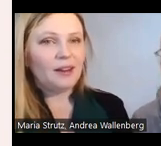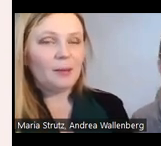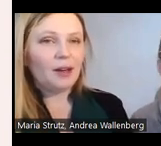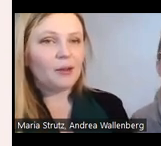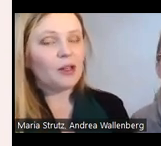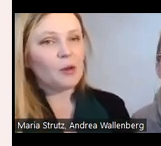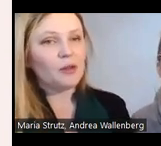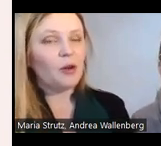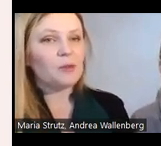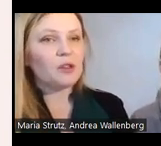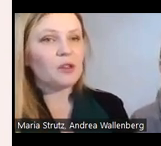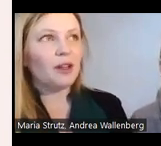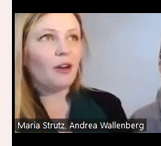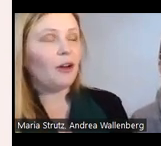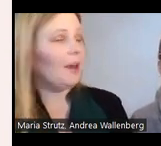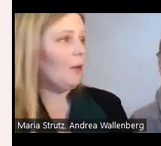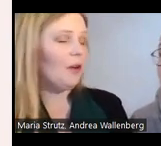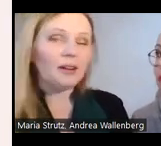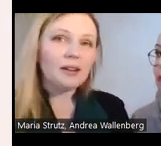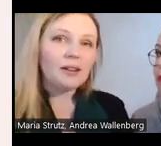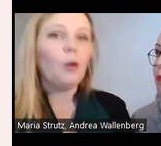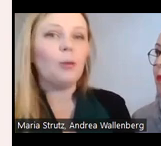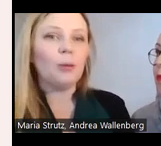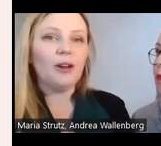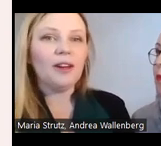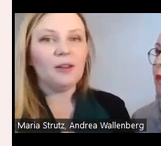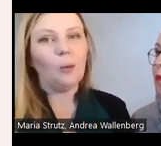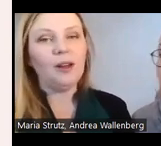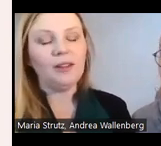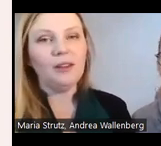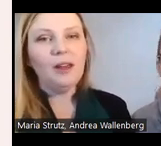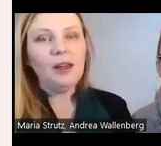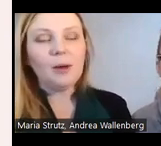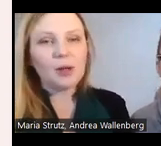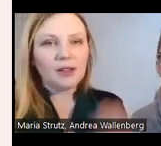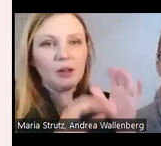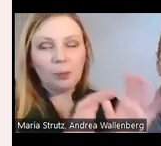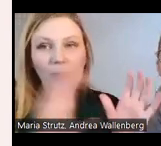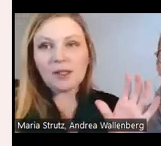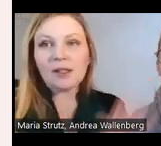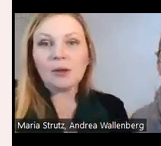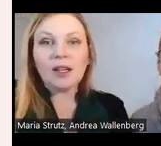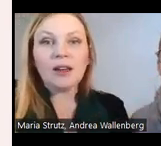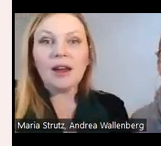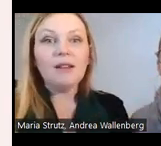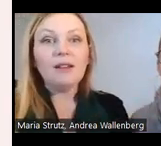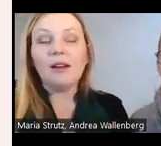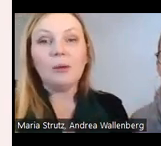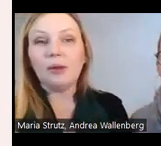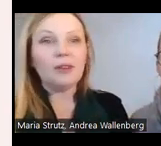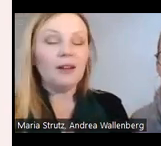interaktivt. Jajamän. Och sen också för de som är rörliga barnen. Sagopromenader är toppen. Att kunna sätta upp boksidor